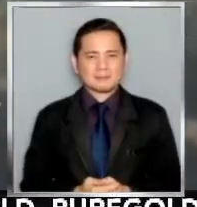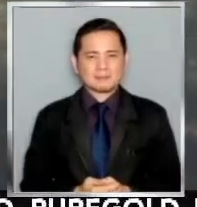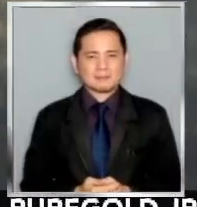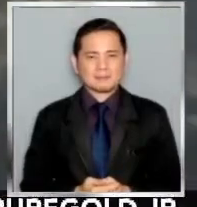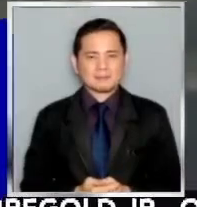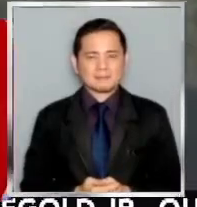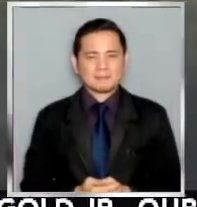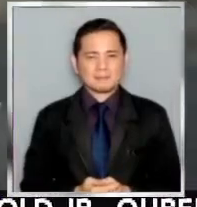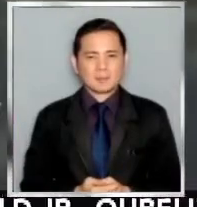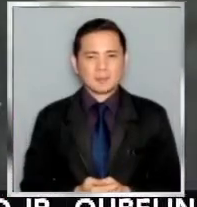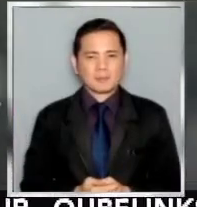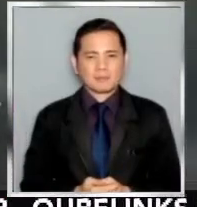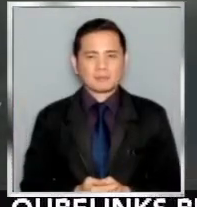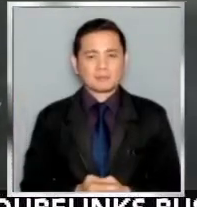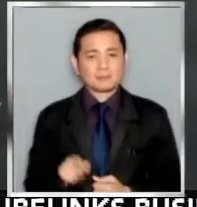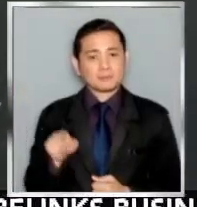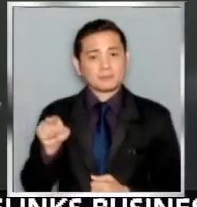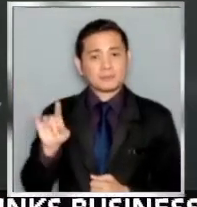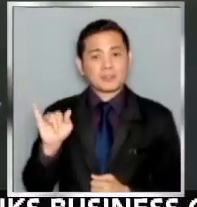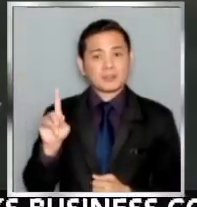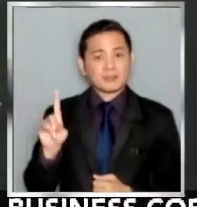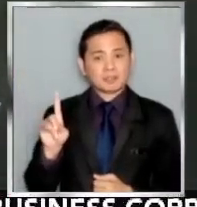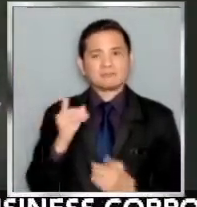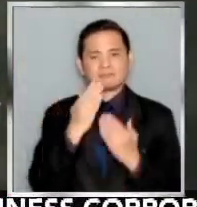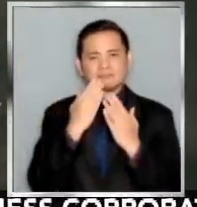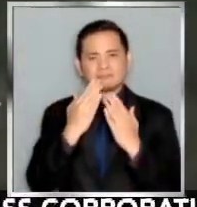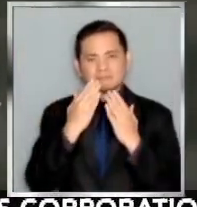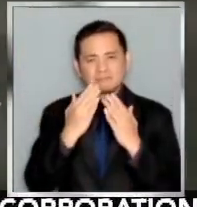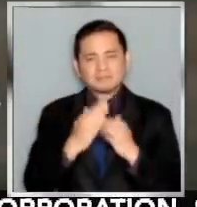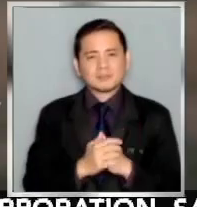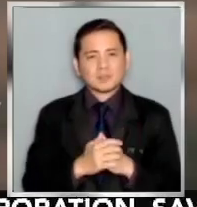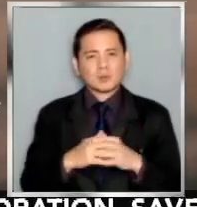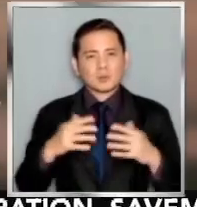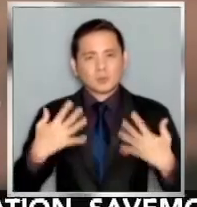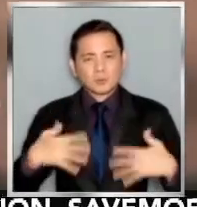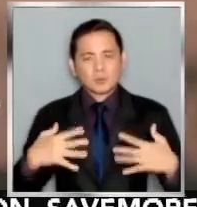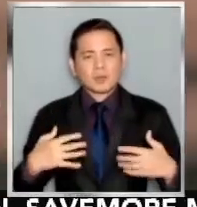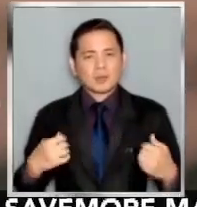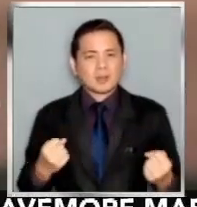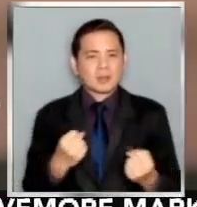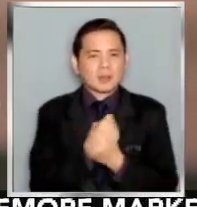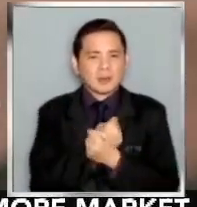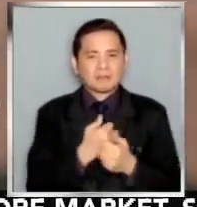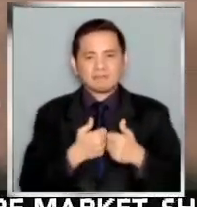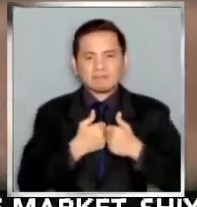Malaki rin ang pasasalamat ni David sa tinatawag niyang bigla ang love team nila ni Barbie